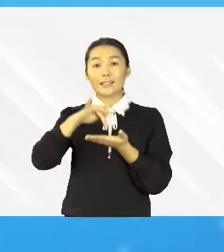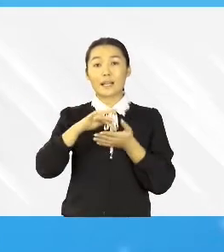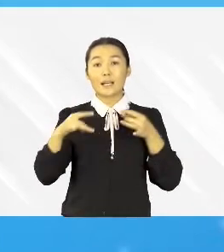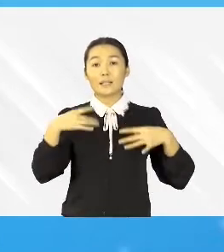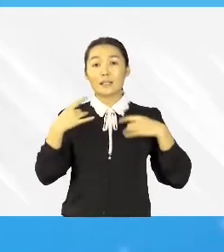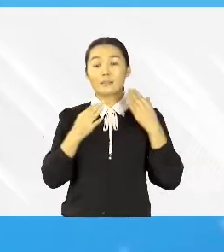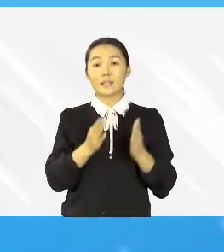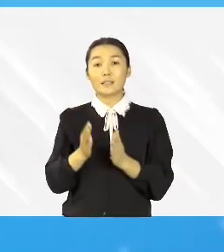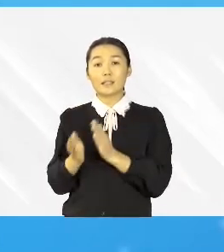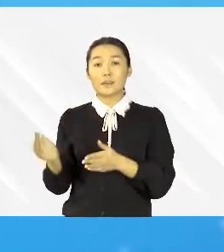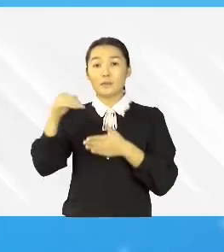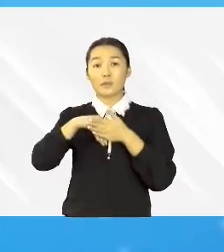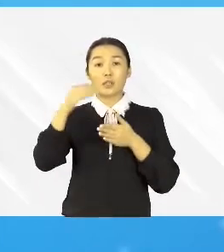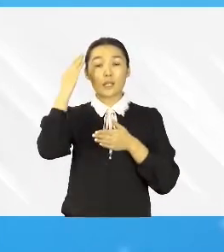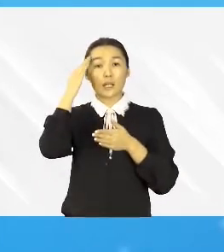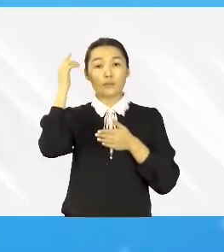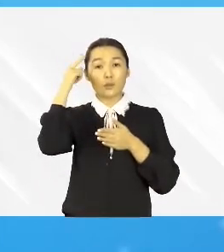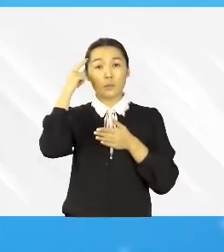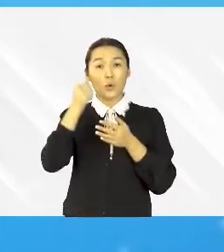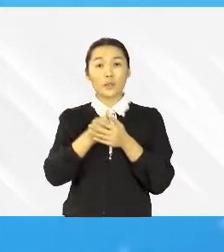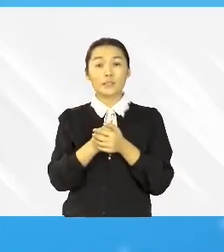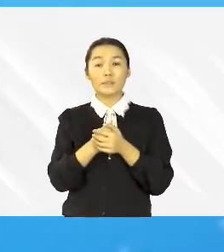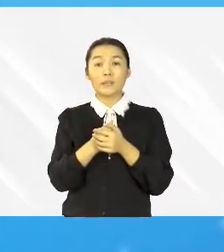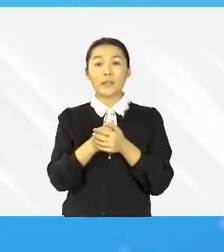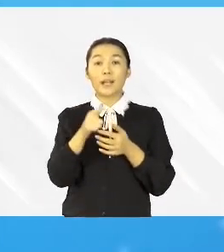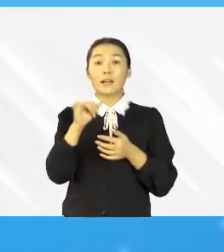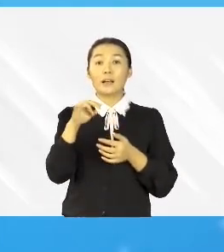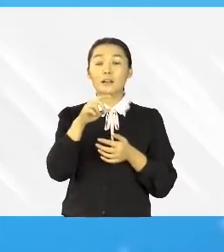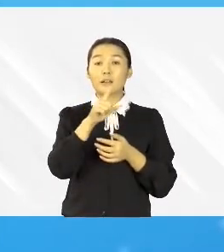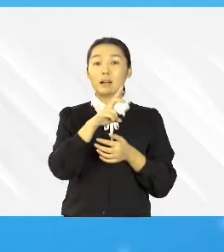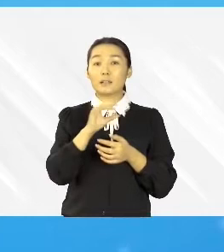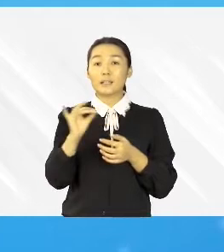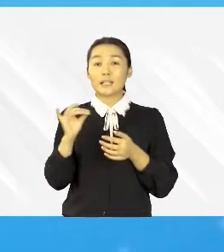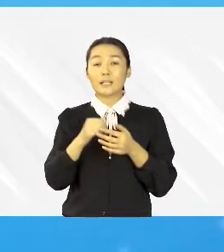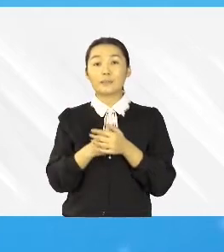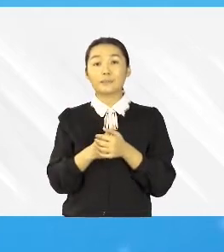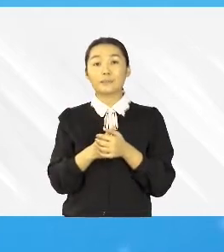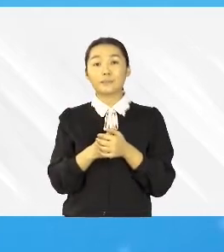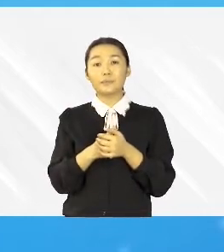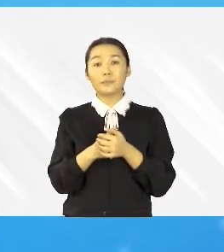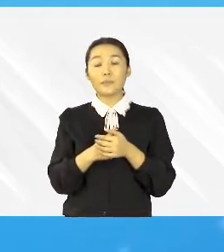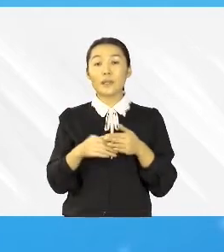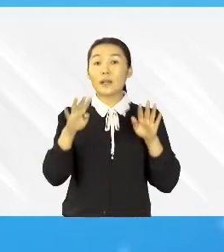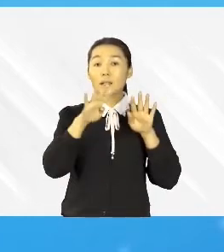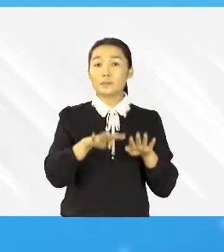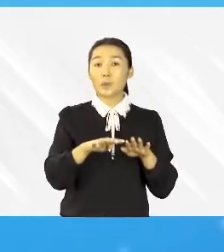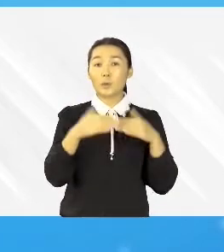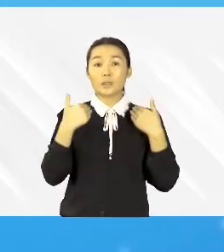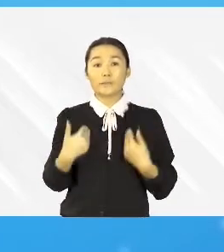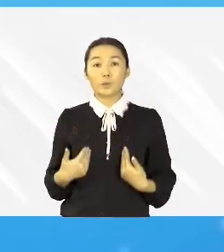мозг, подглоточные ганглии и сегментарные ганглии брюшной нервной цепочки, расположенные в